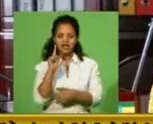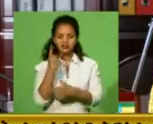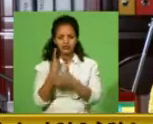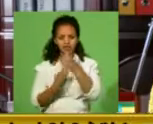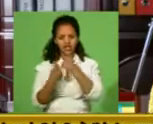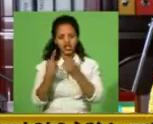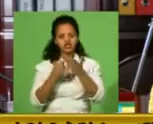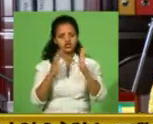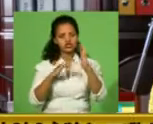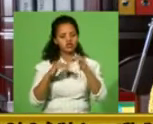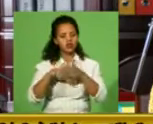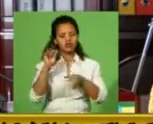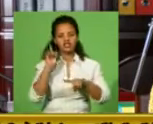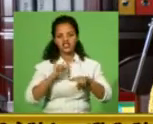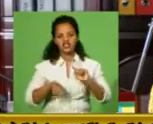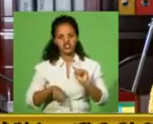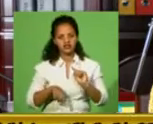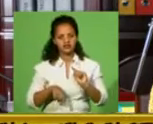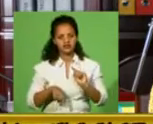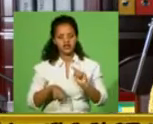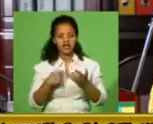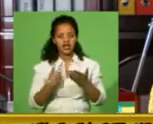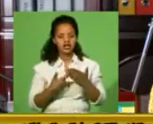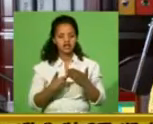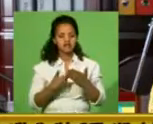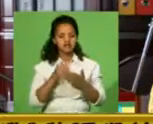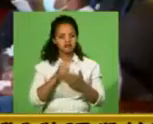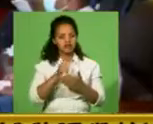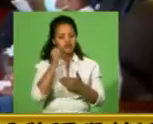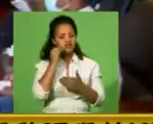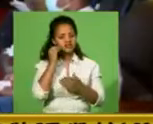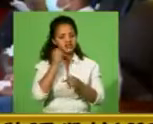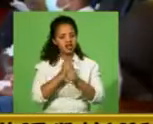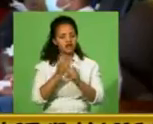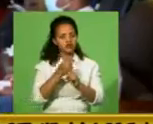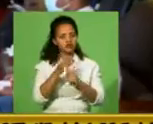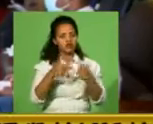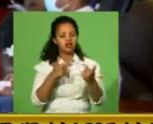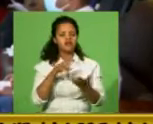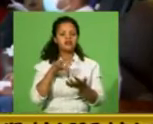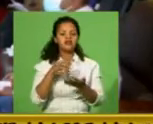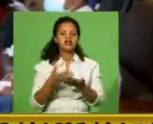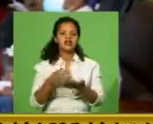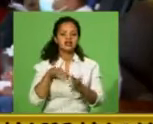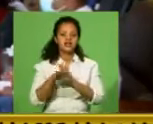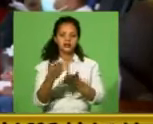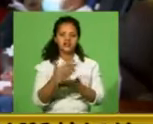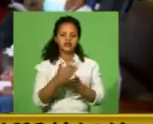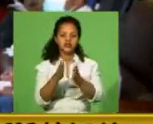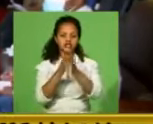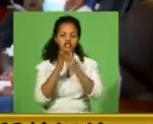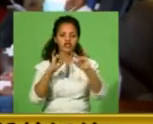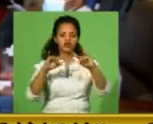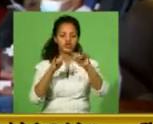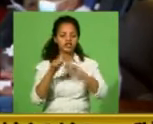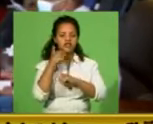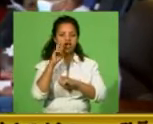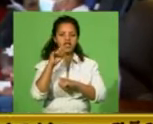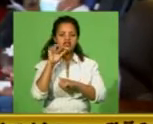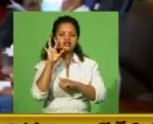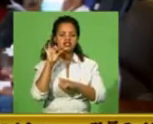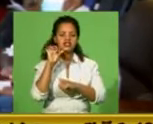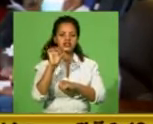ይህን ችግር መወጣት አይቻልም እና ይህንንም አሳይመንት ይዛችሁልን ብትሄዱ። በገበያ አሰባሰቡ ላይ እንደ ስልጤ ዞን ቀደም ሲል